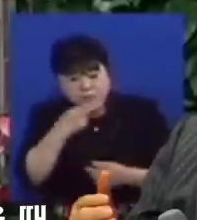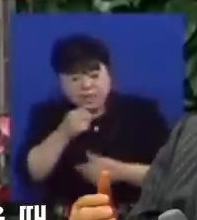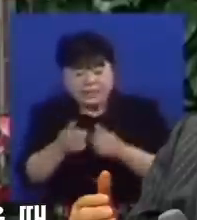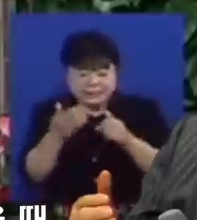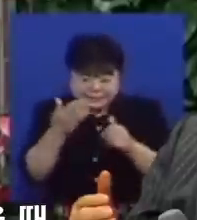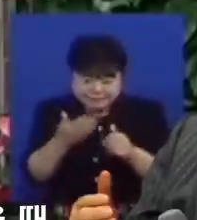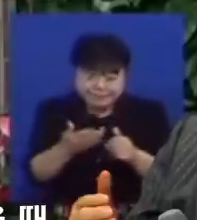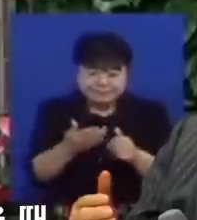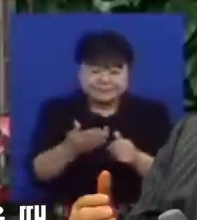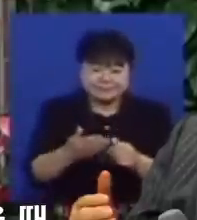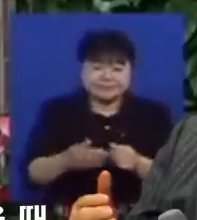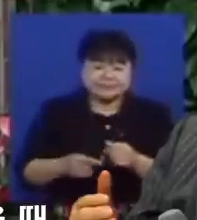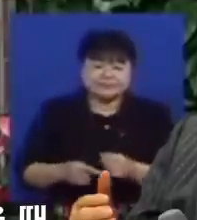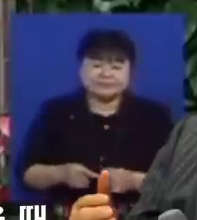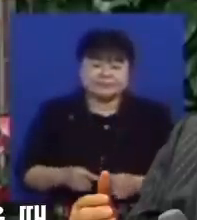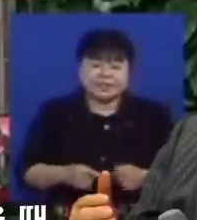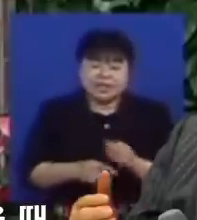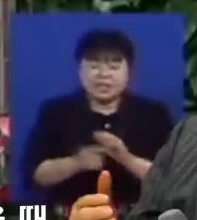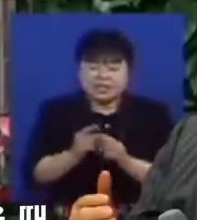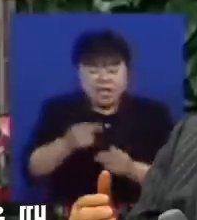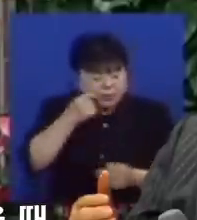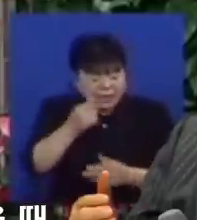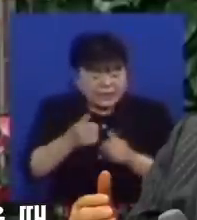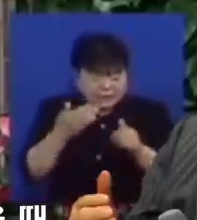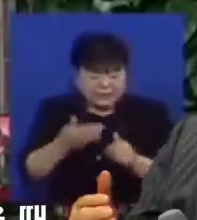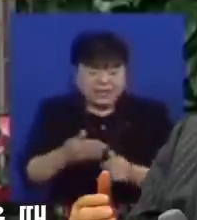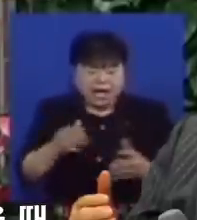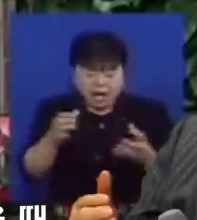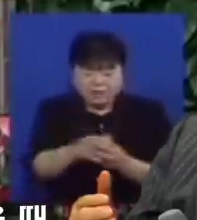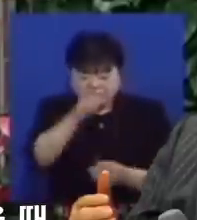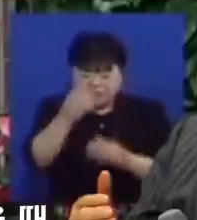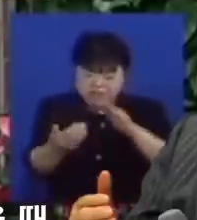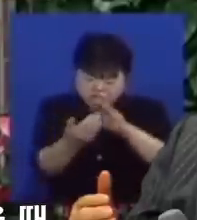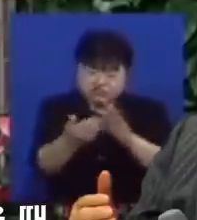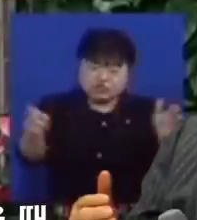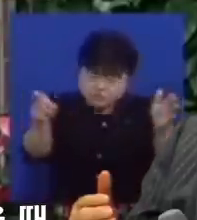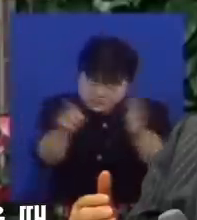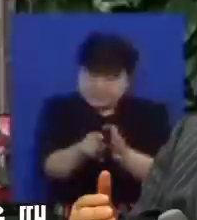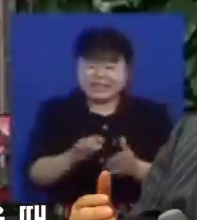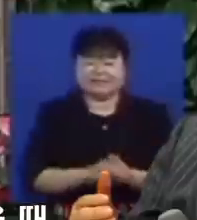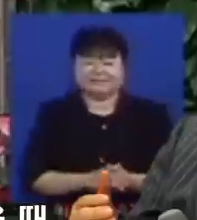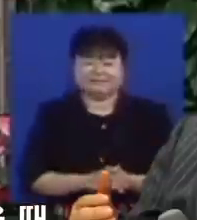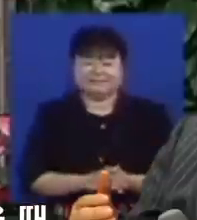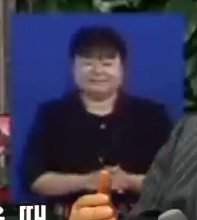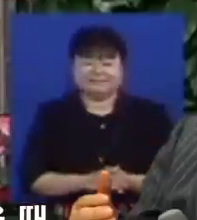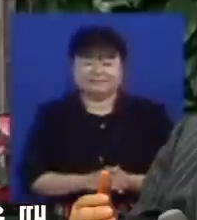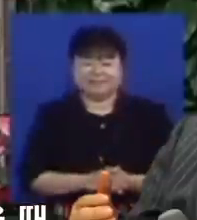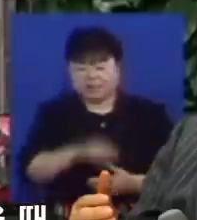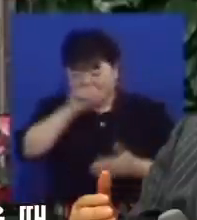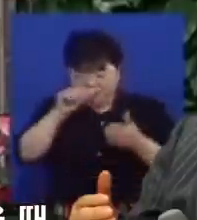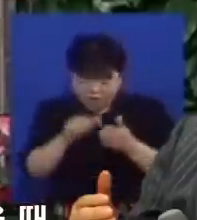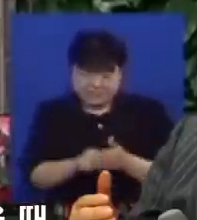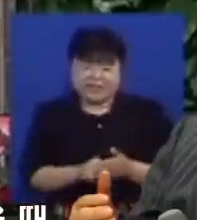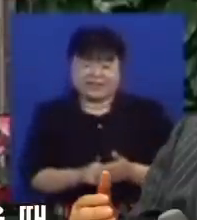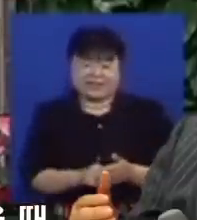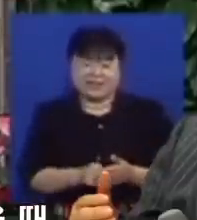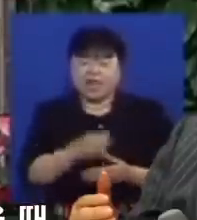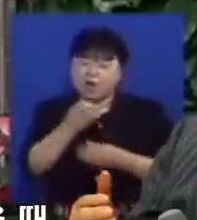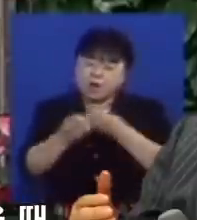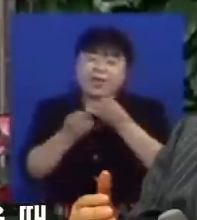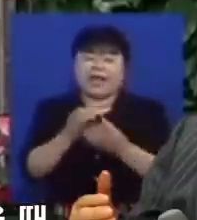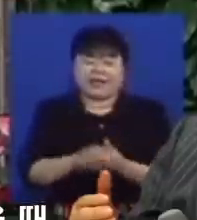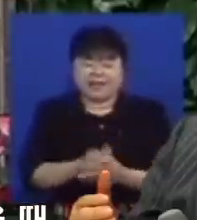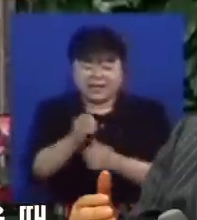하나님 왜인지 제가 이해하지 못하지만 하나님께 합력하여 선을 이룰 줄 믿습니다. 평생에 그것이 고백이었지